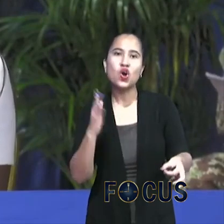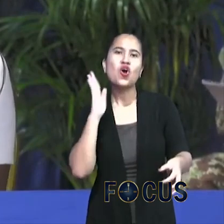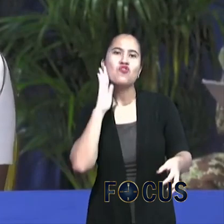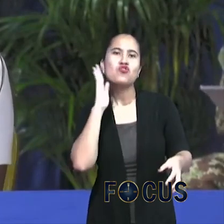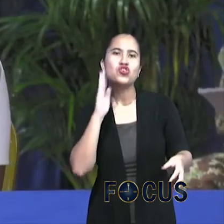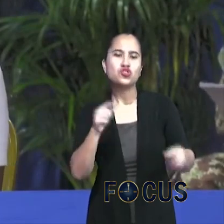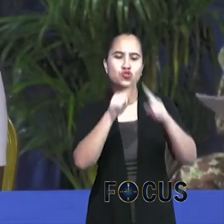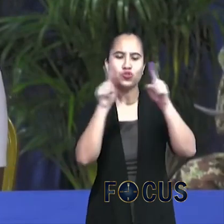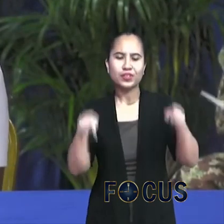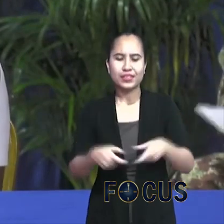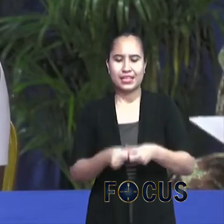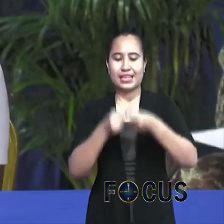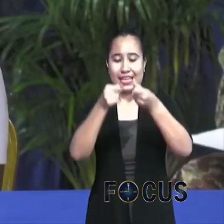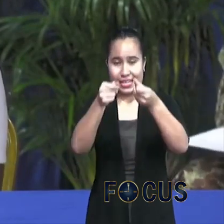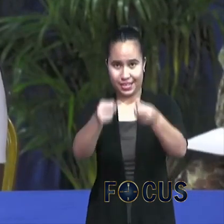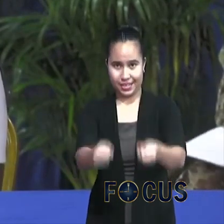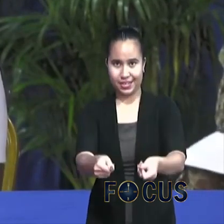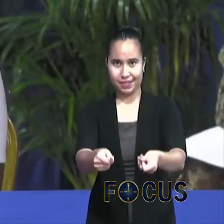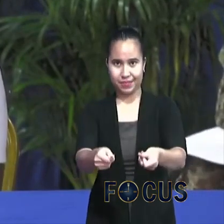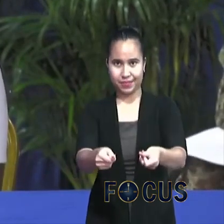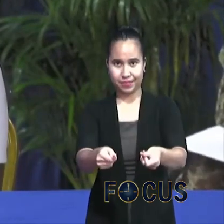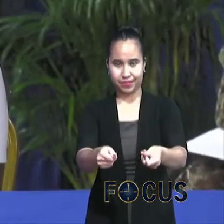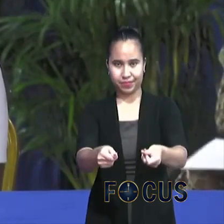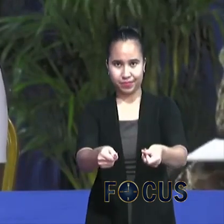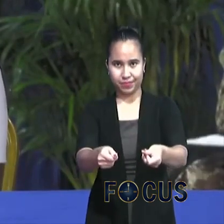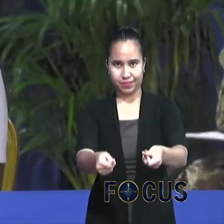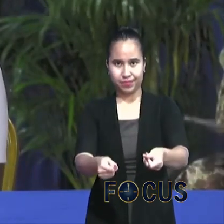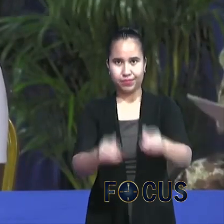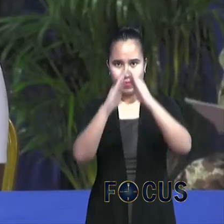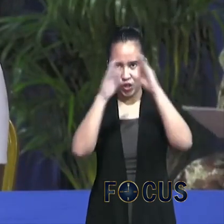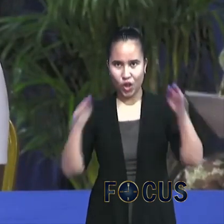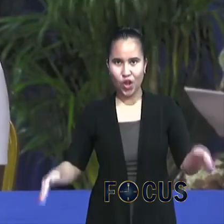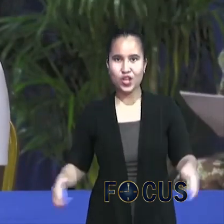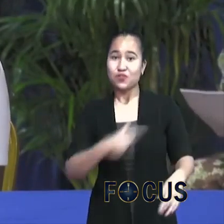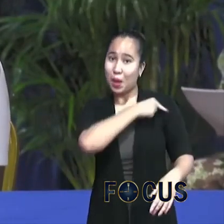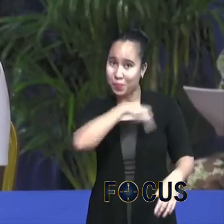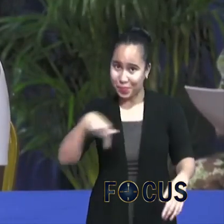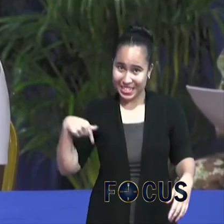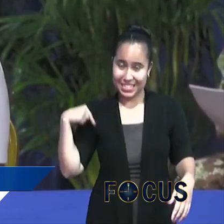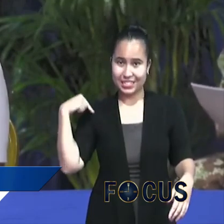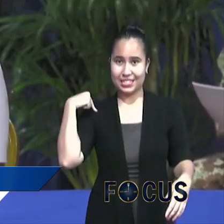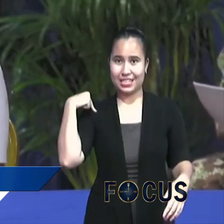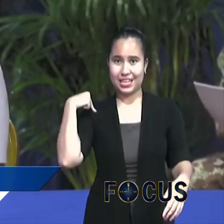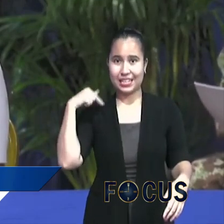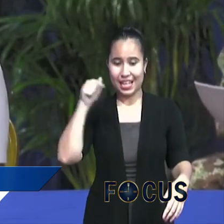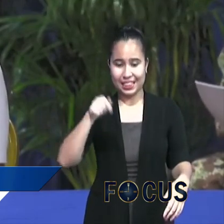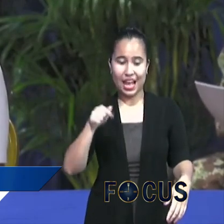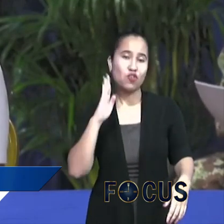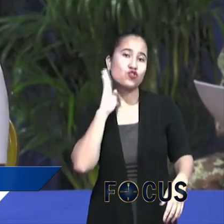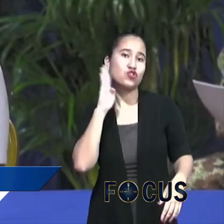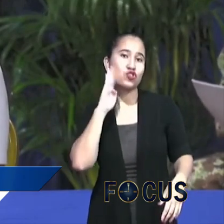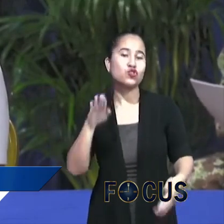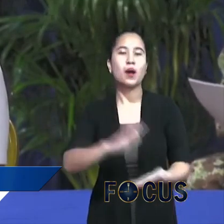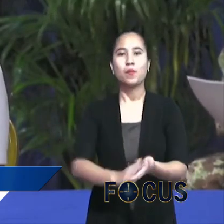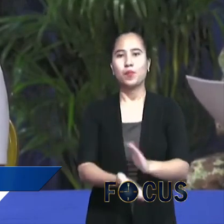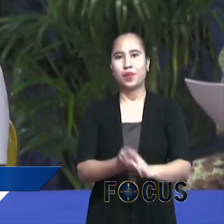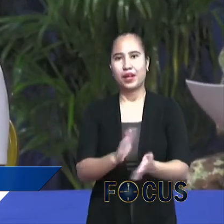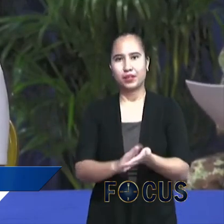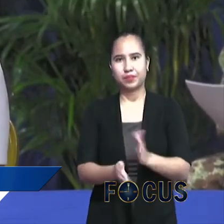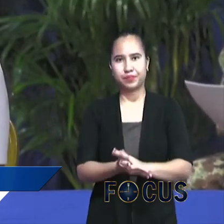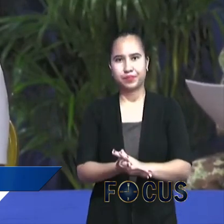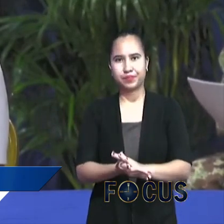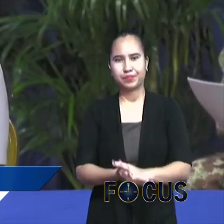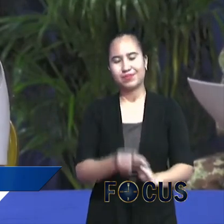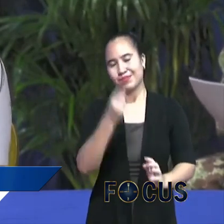indient bij het managementteam op het kabinet van de president en daar wordt dus uw verzoek behandeld. En er zijn enkele simpele vragen